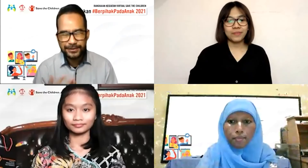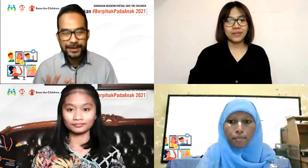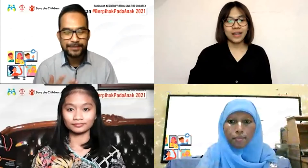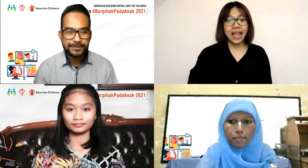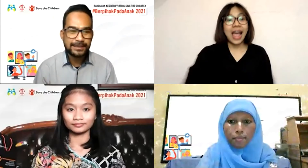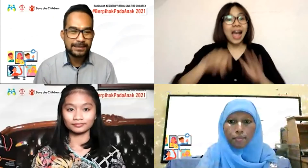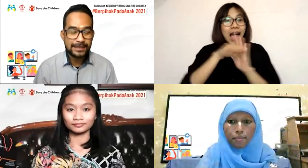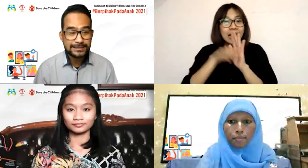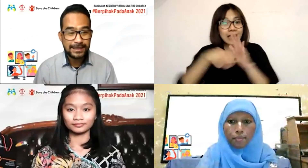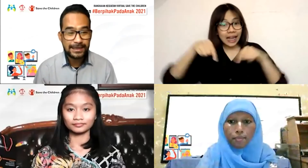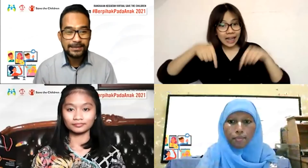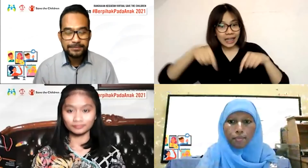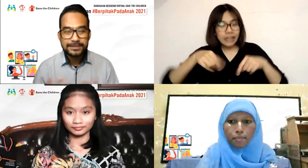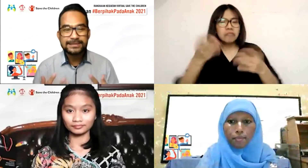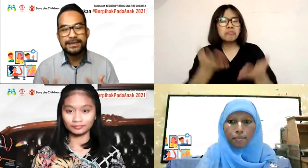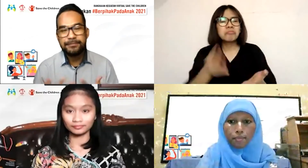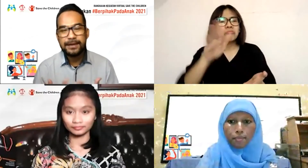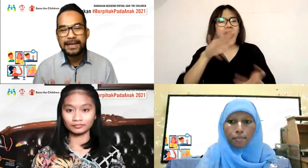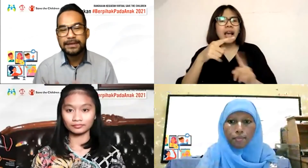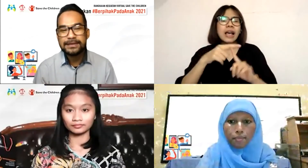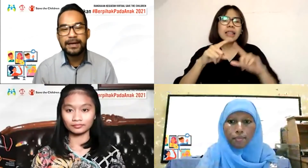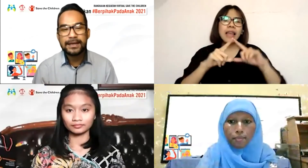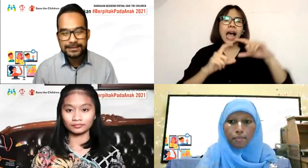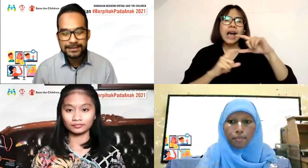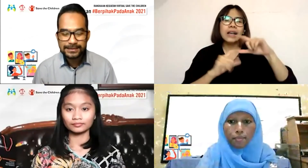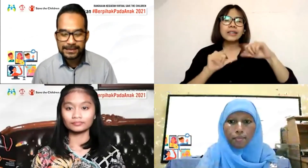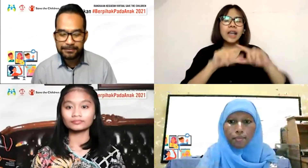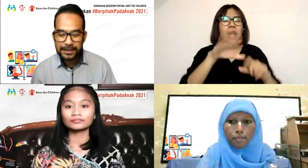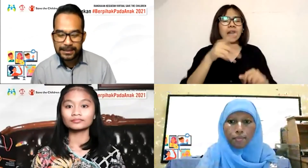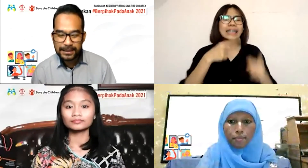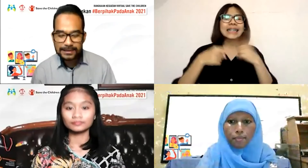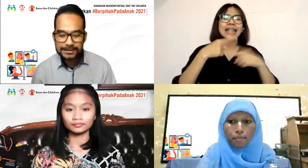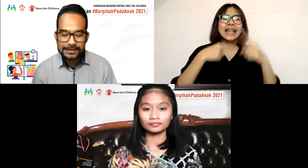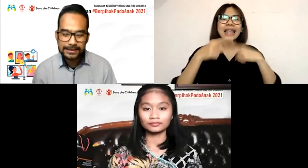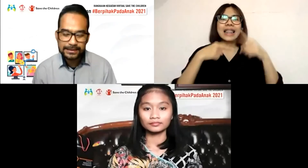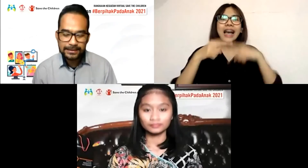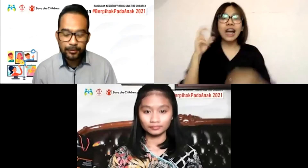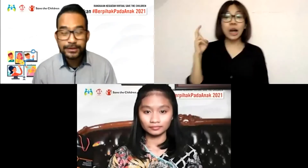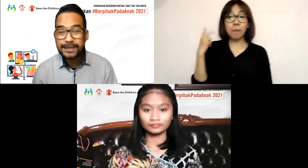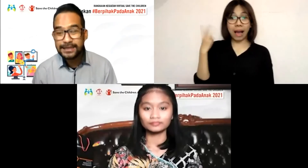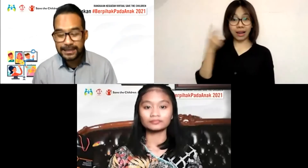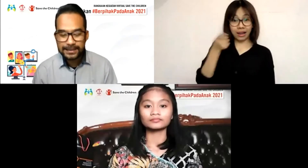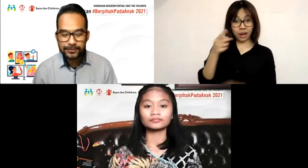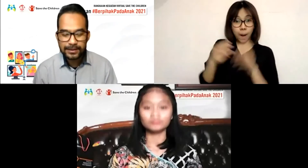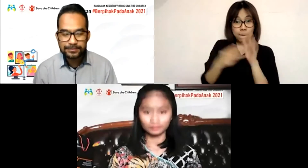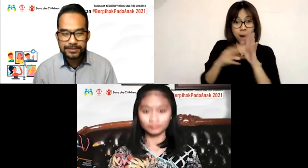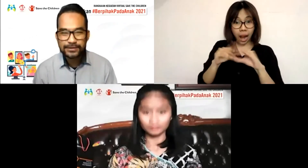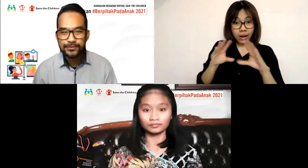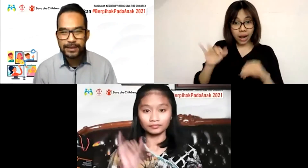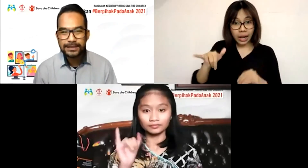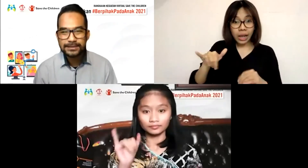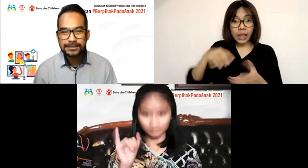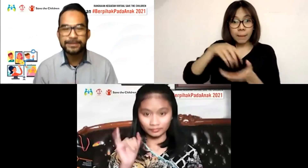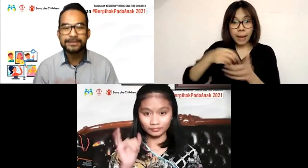Kak Bayu pengen meminta Tasya bercerita pengalaman kemarin ketika magang di Botanina ya, kurang lebih